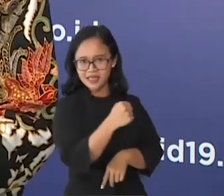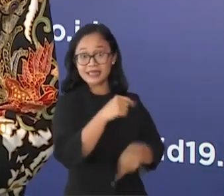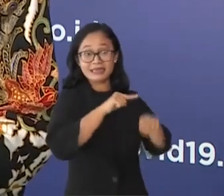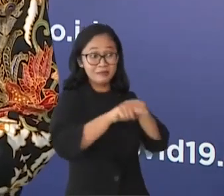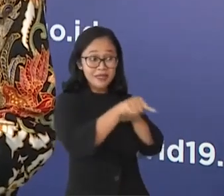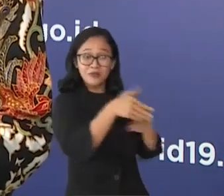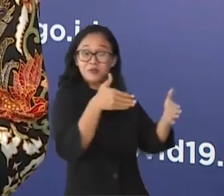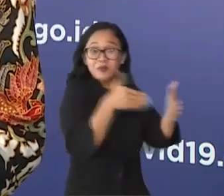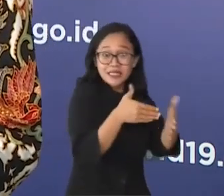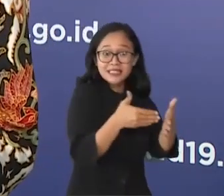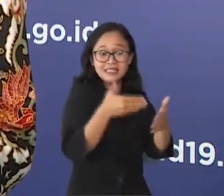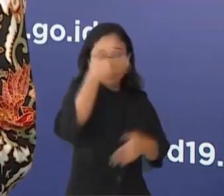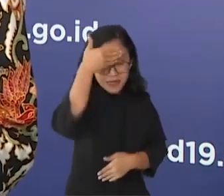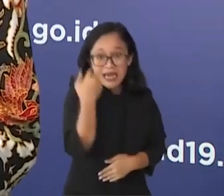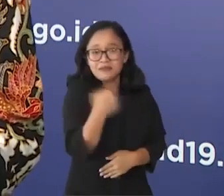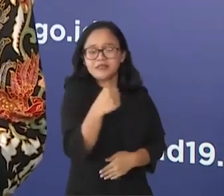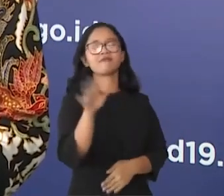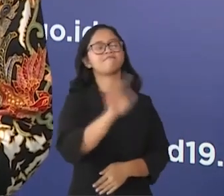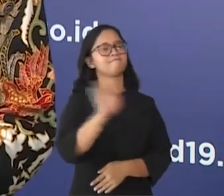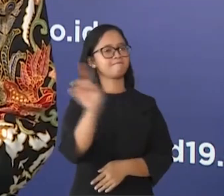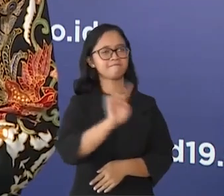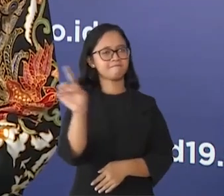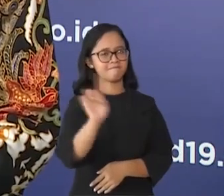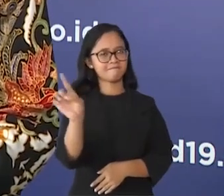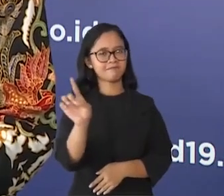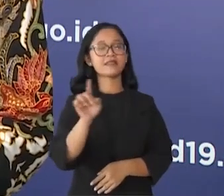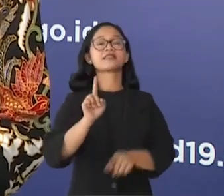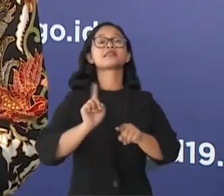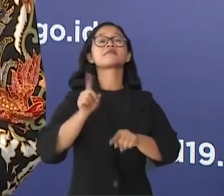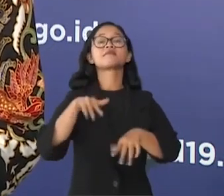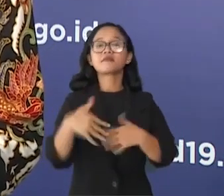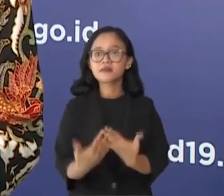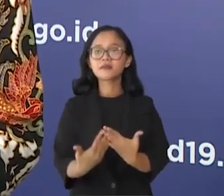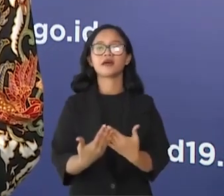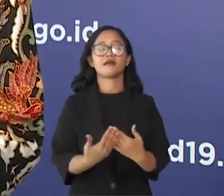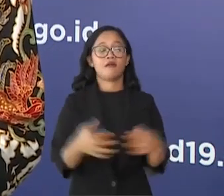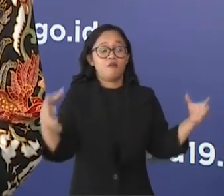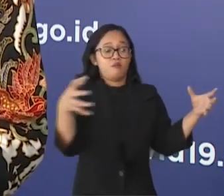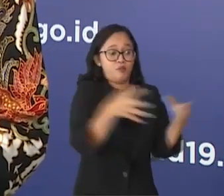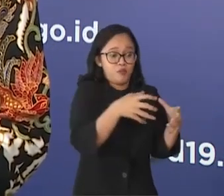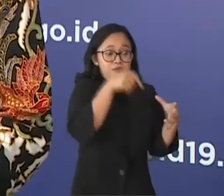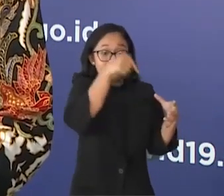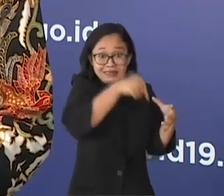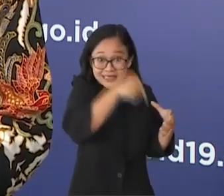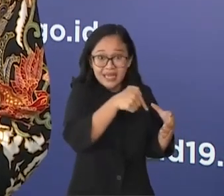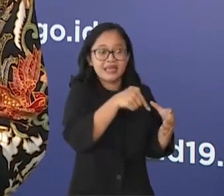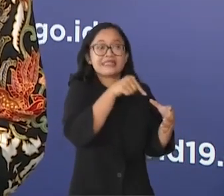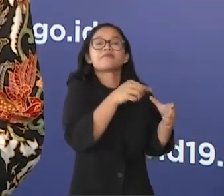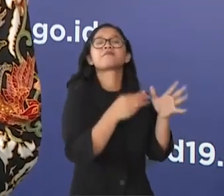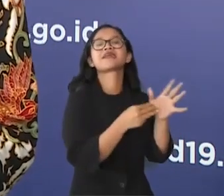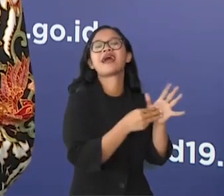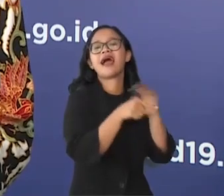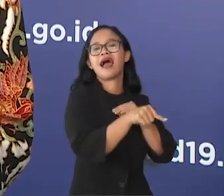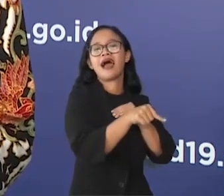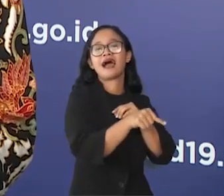tekankan, pembatasan kerumunan bukan membatasi ibadah. Karena menurut para ahli, kerumunan dalam situasi sekarang menjadi faktor